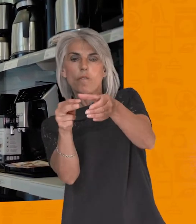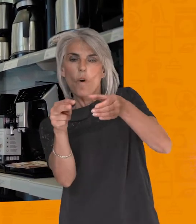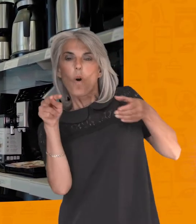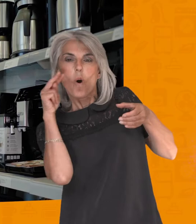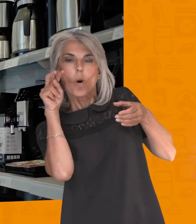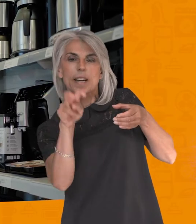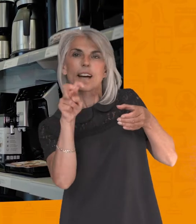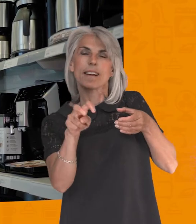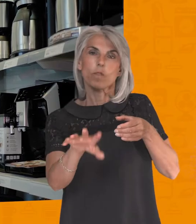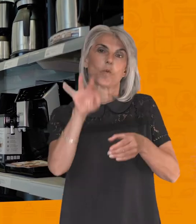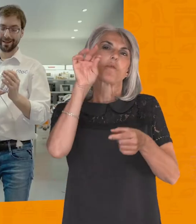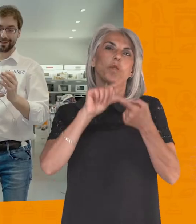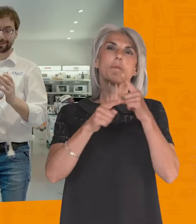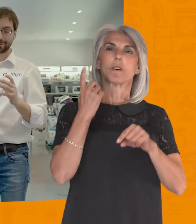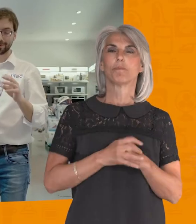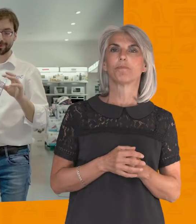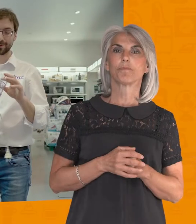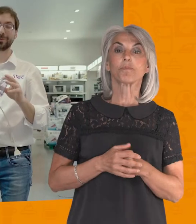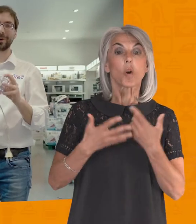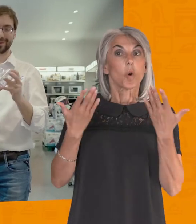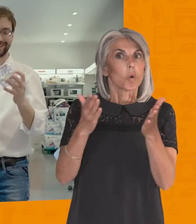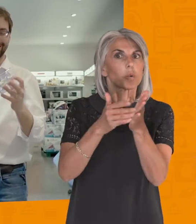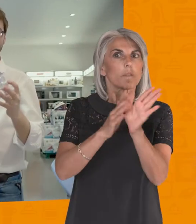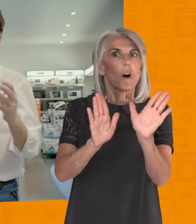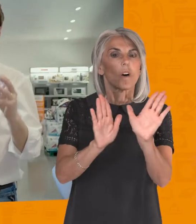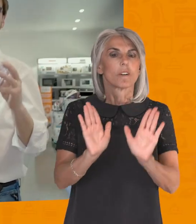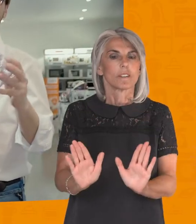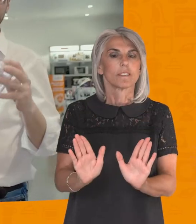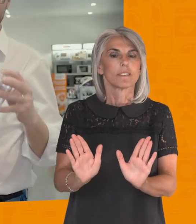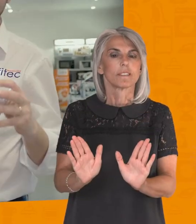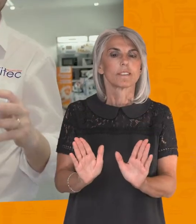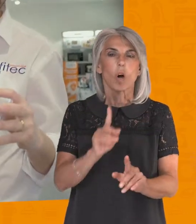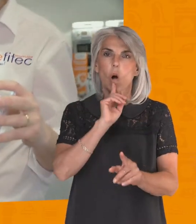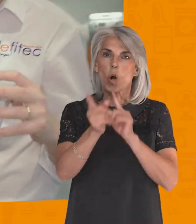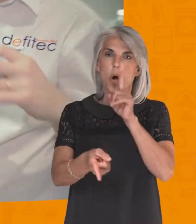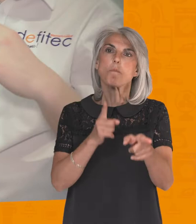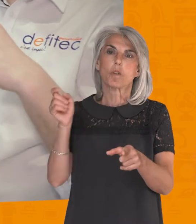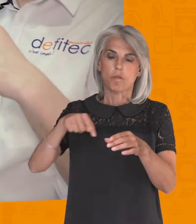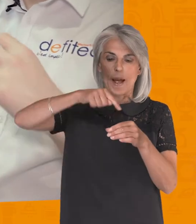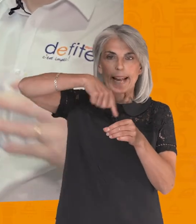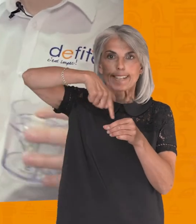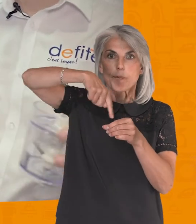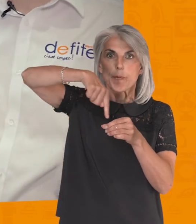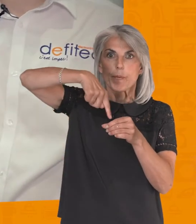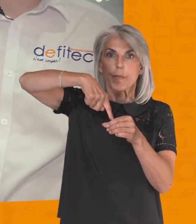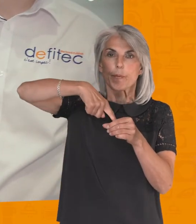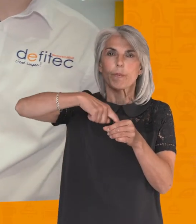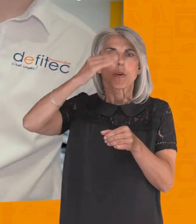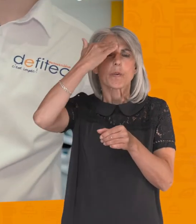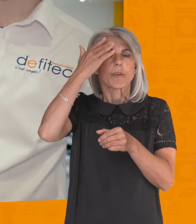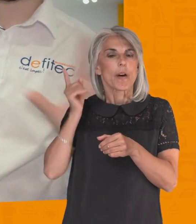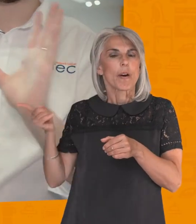l'habitude de retrouver ces numéros à cet endroit là ça ce sont souvent des électro nager pour lesquels on commet souvent des hélices car c'est le p'tit zef valentin